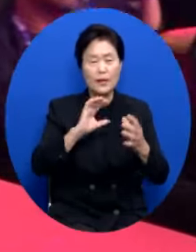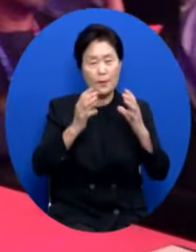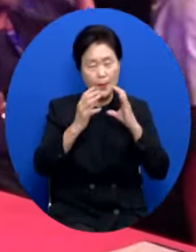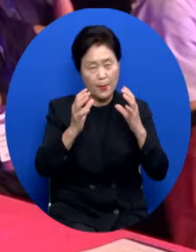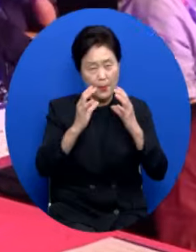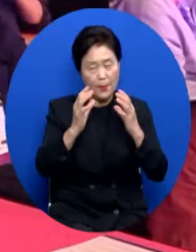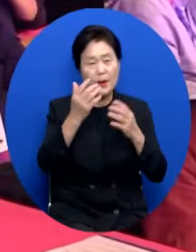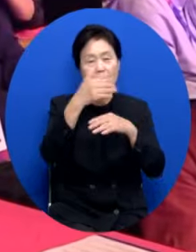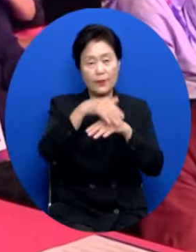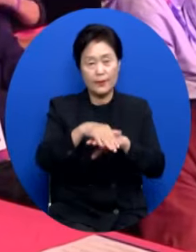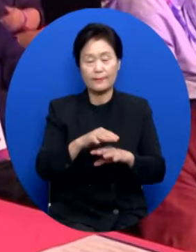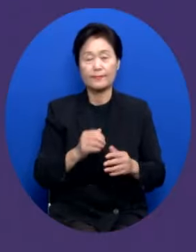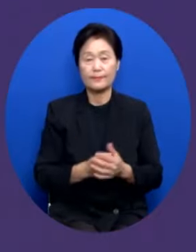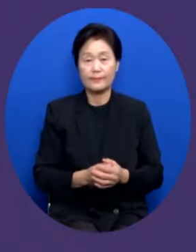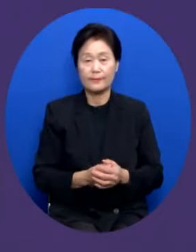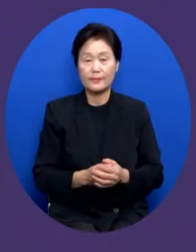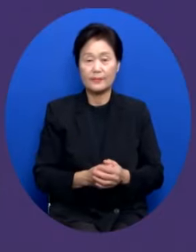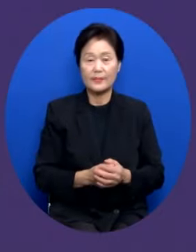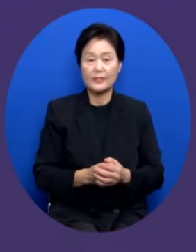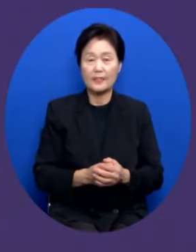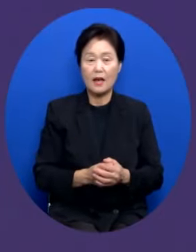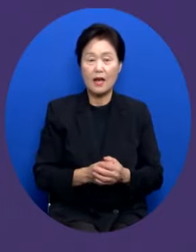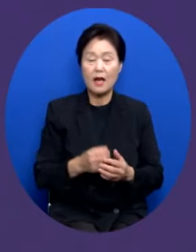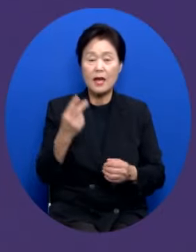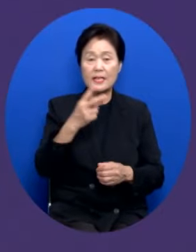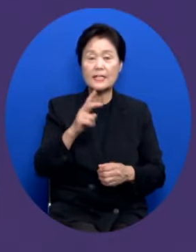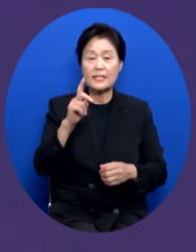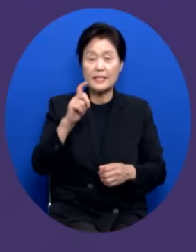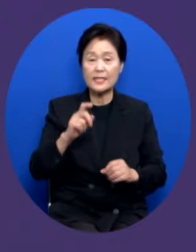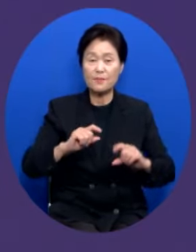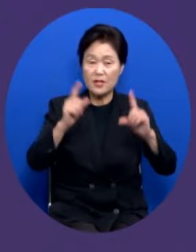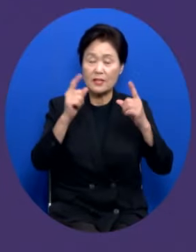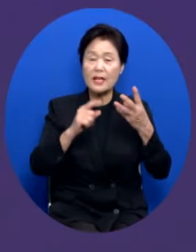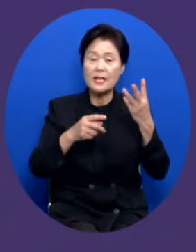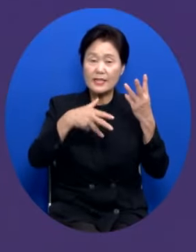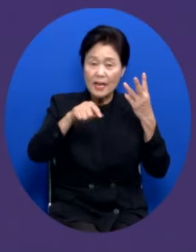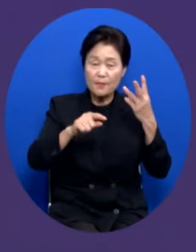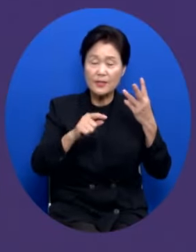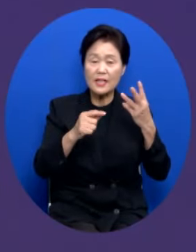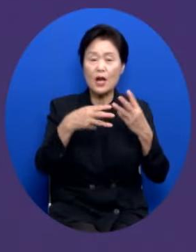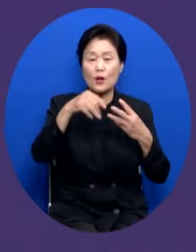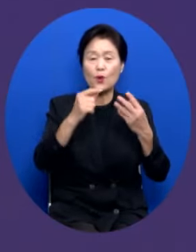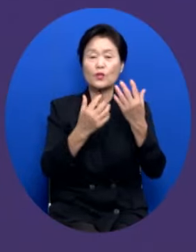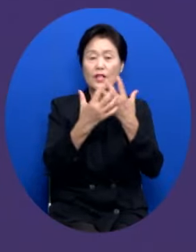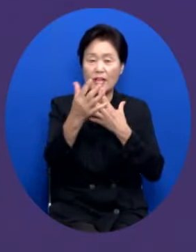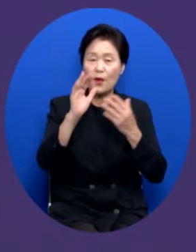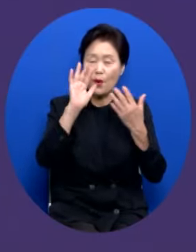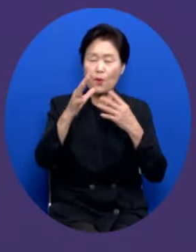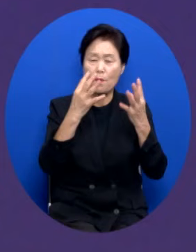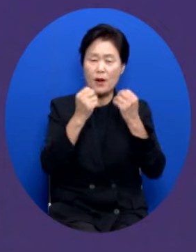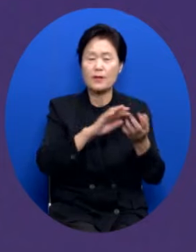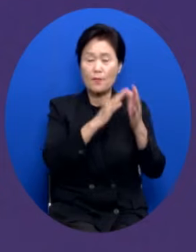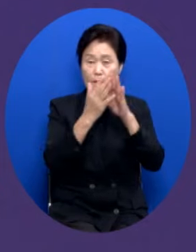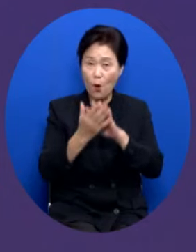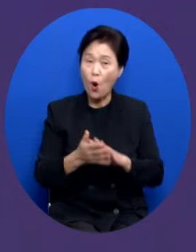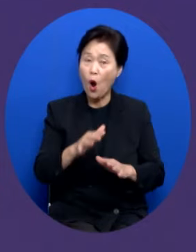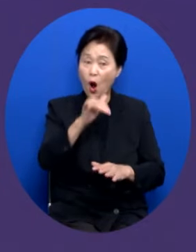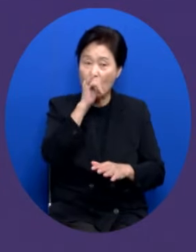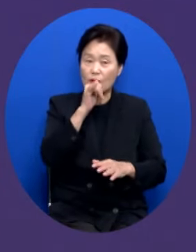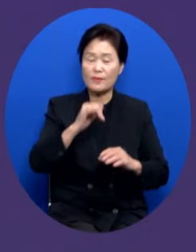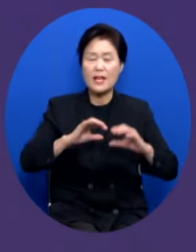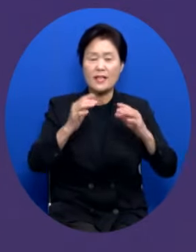될 전망입니다. Though we are more connected than ever before, we are also more lonely and